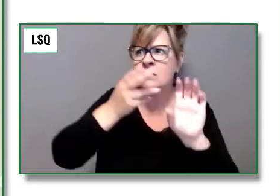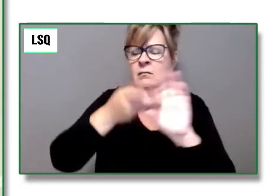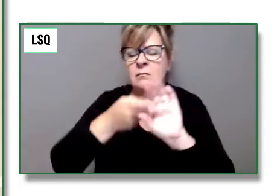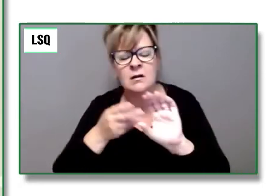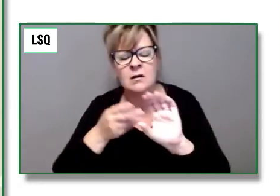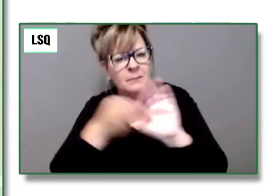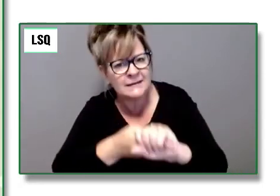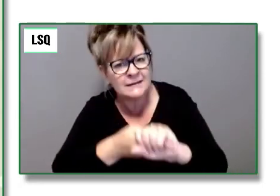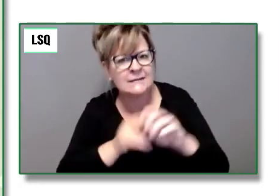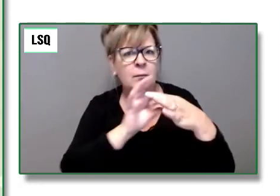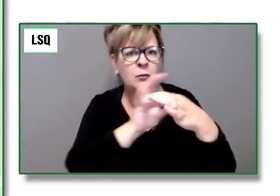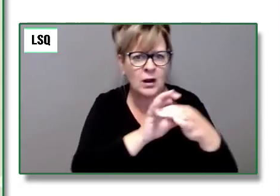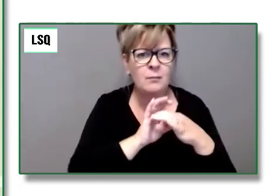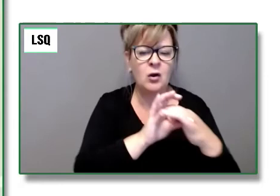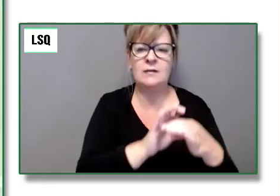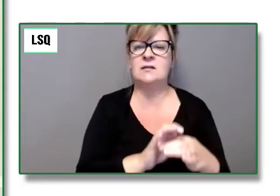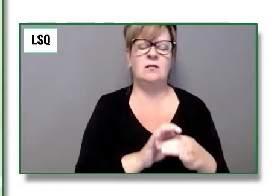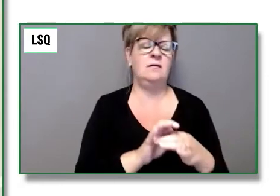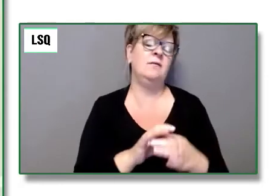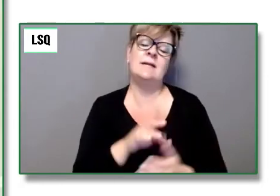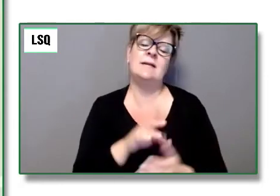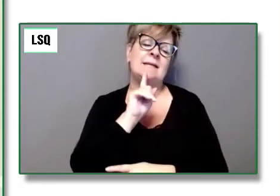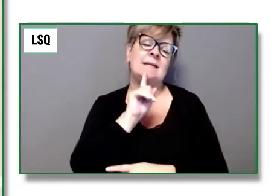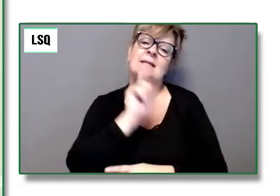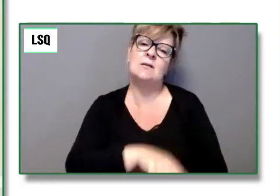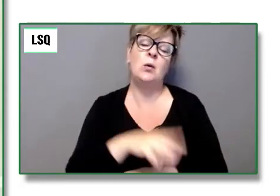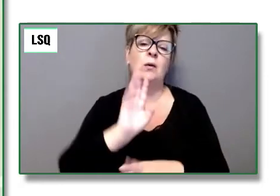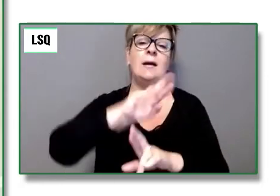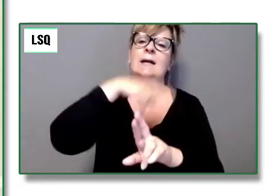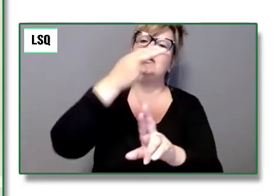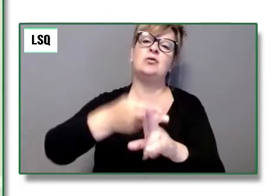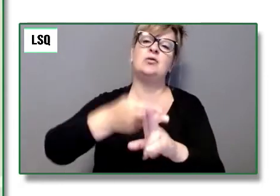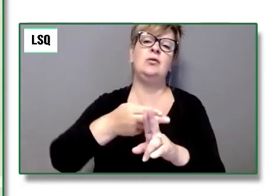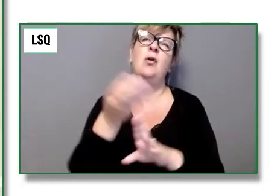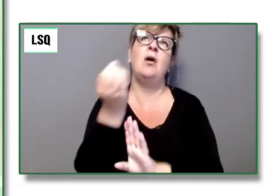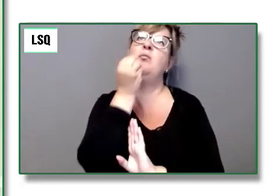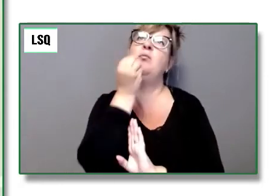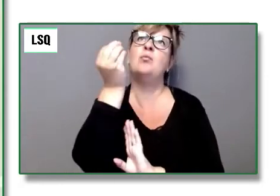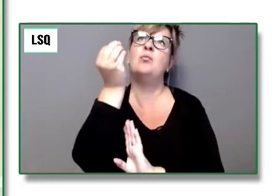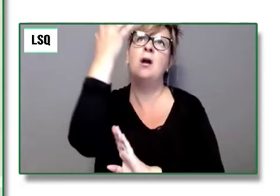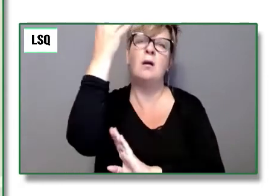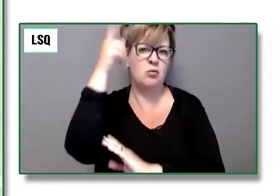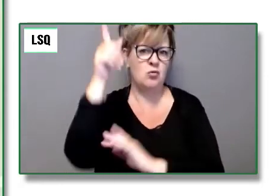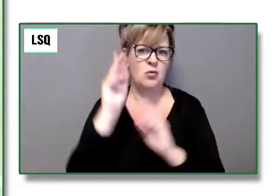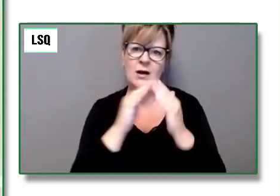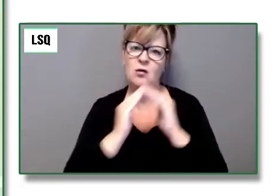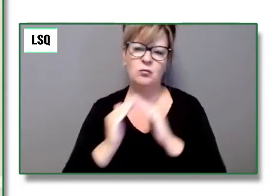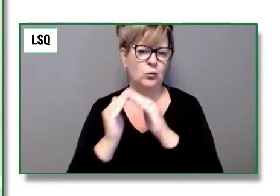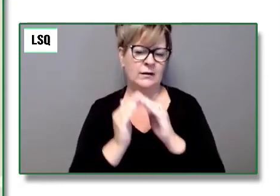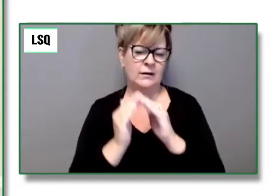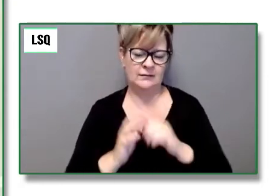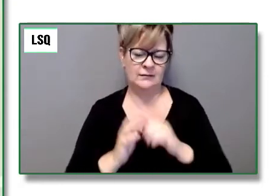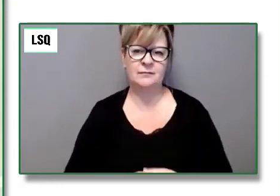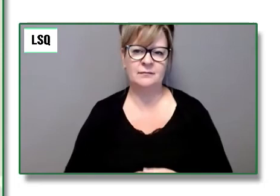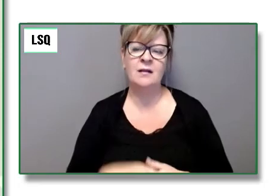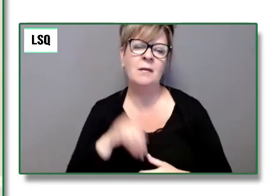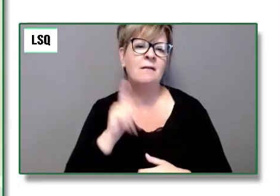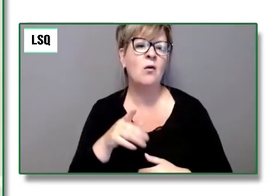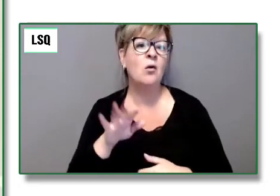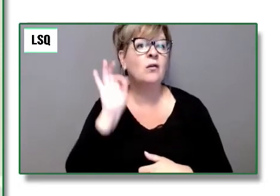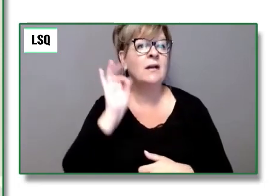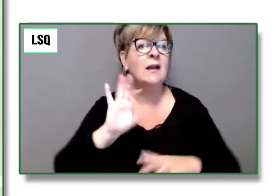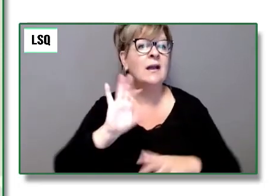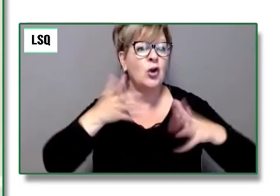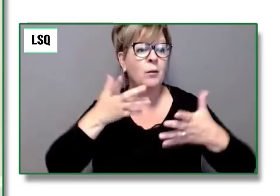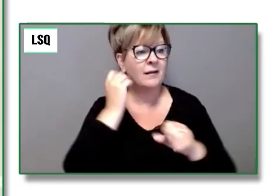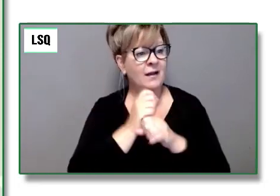c'est de trouver des manières de travailler ensemble pour éliminer ces obstacles et nous y arriverons plus rapidement